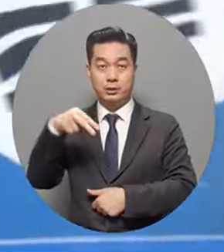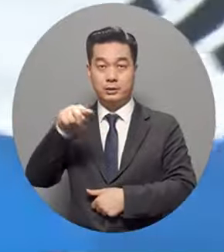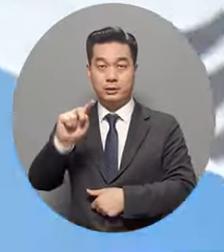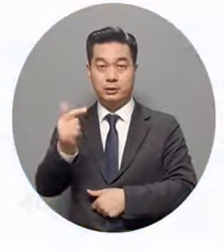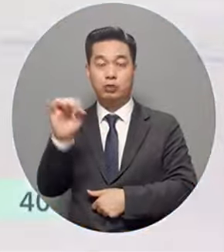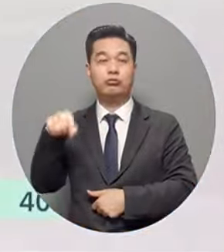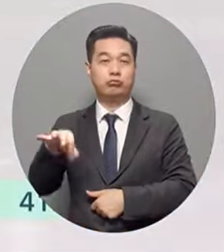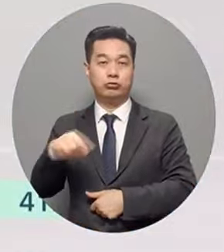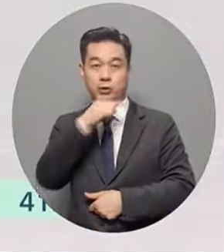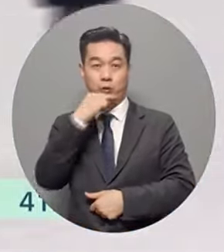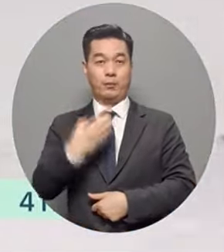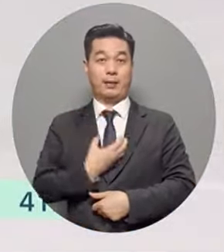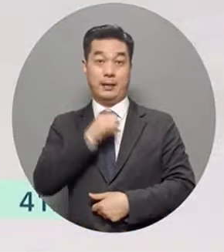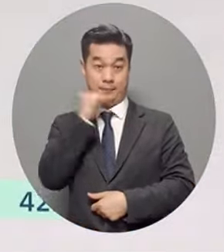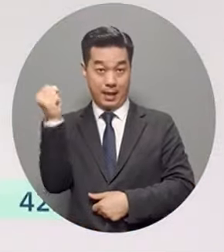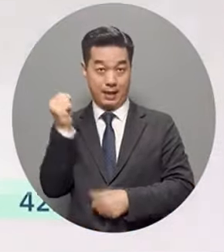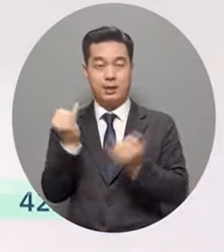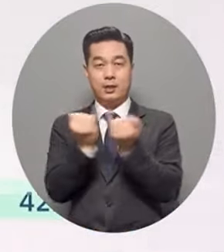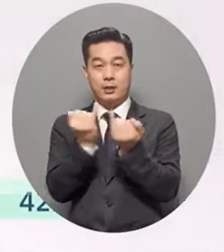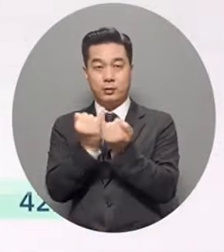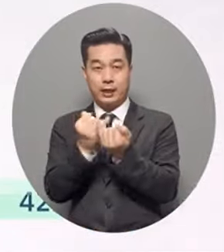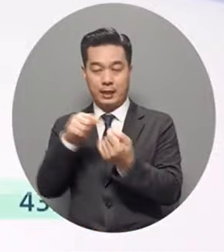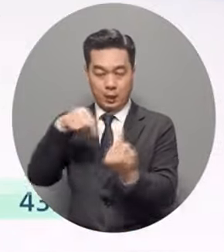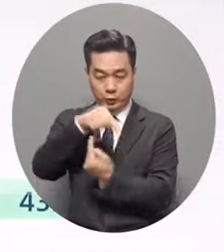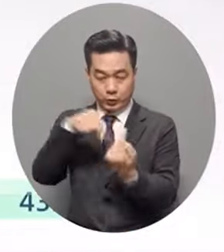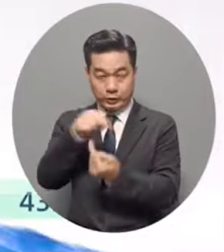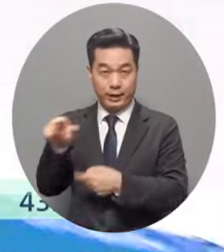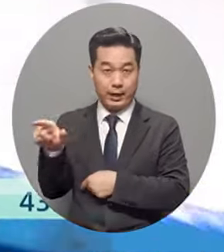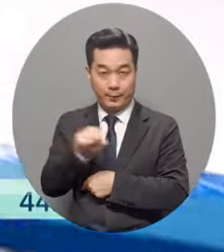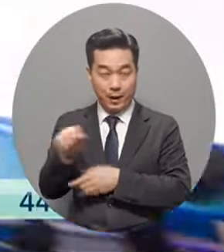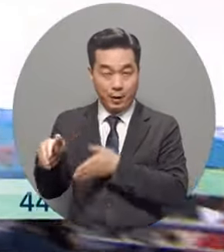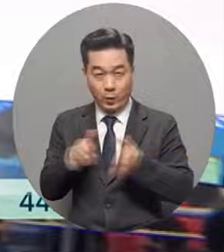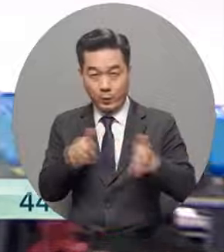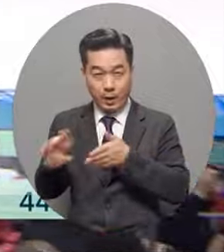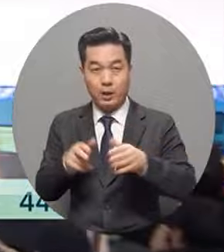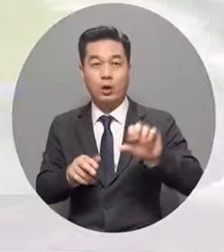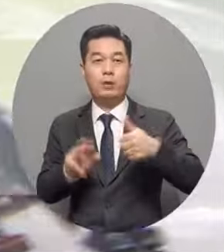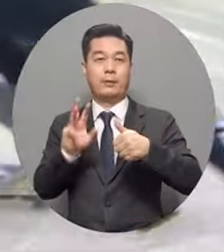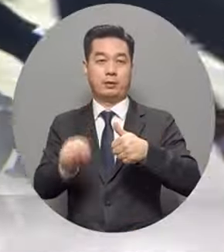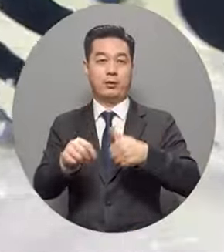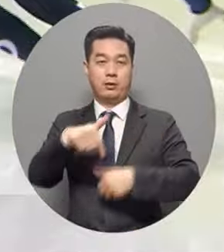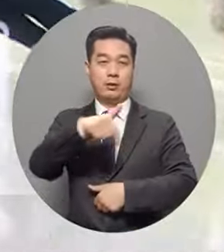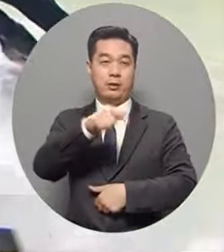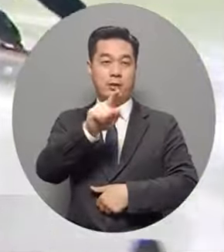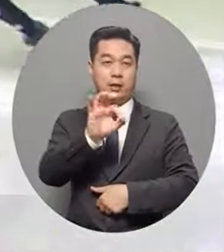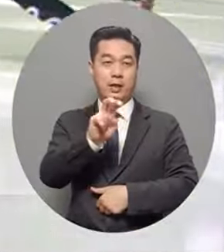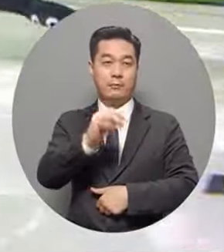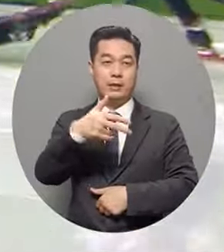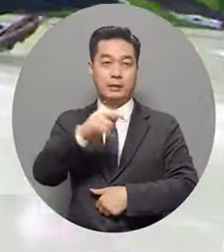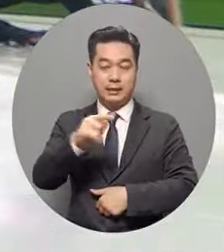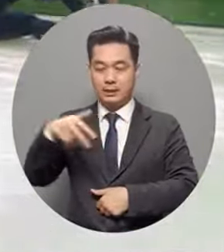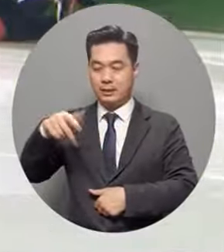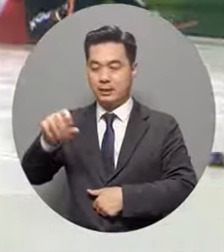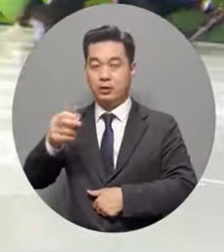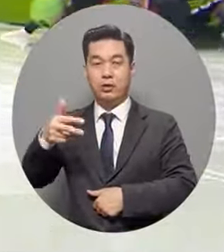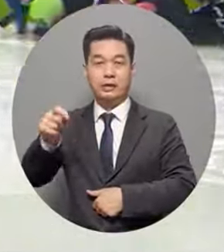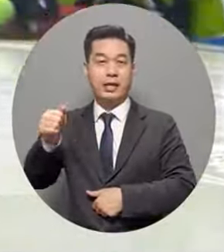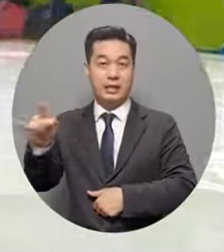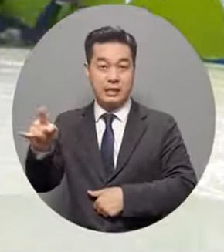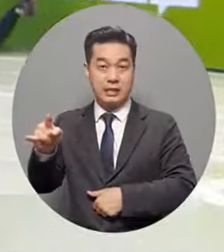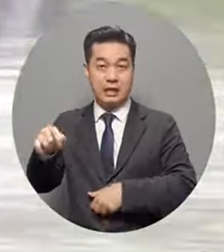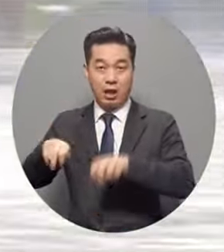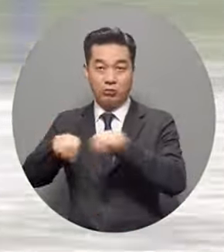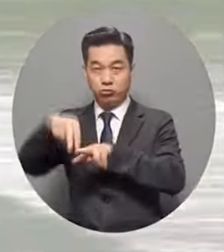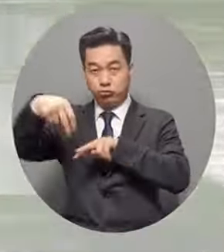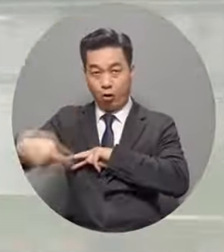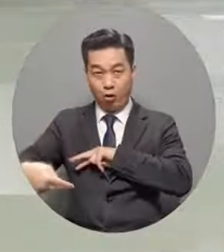차지했습니다. 여자 쇼트트랙 500m에서는 결승에 오른 강민지와 정재희가 마지막 코너에서의 충돌 상황을